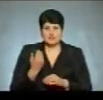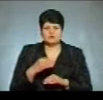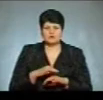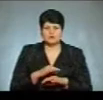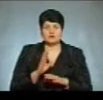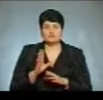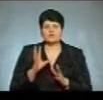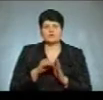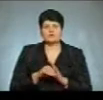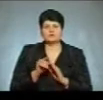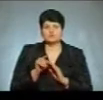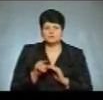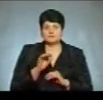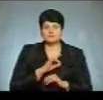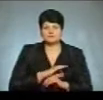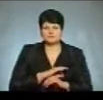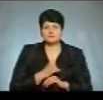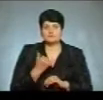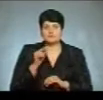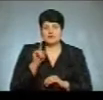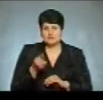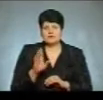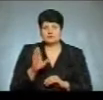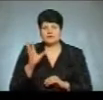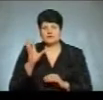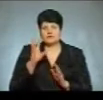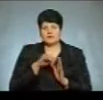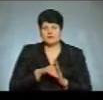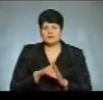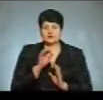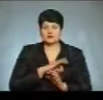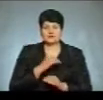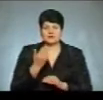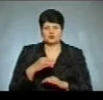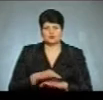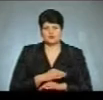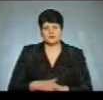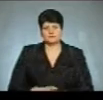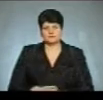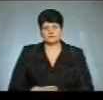буде враховуватись ваш дохід, а для вас буде враховуватись дохід вашої дружини.